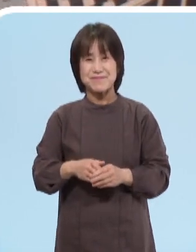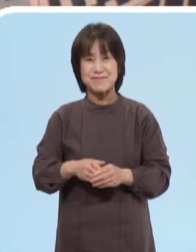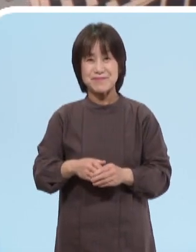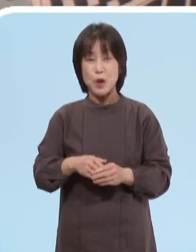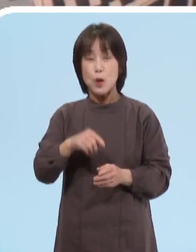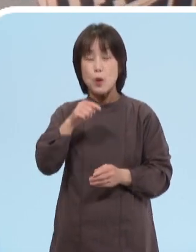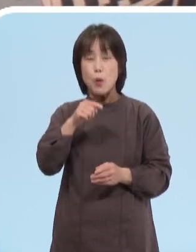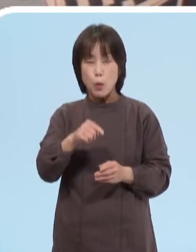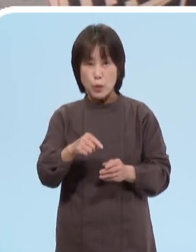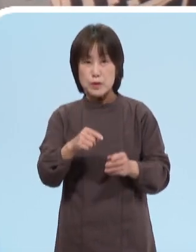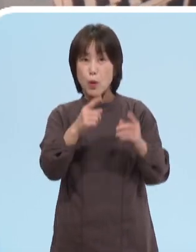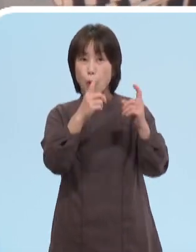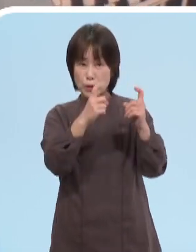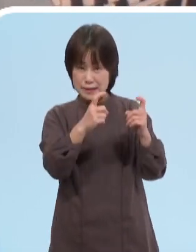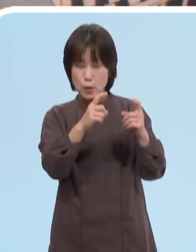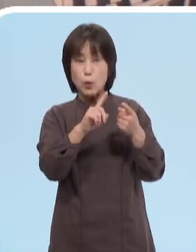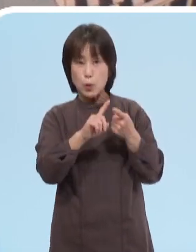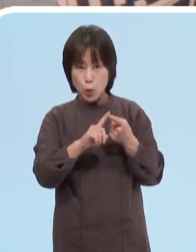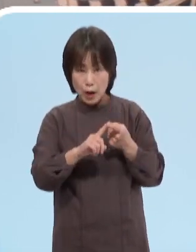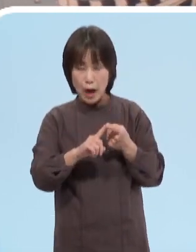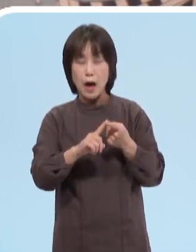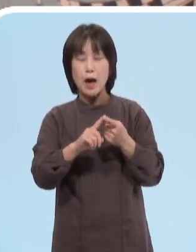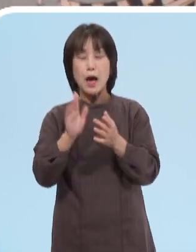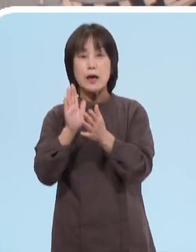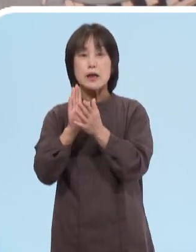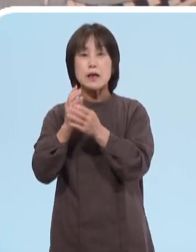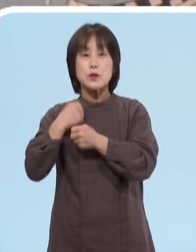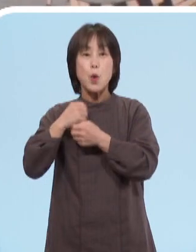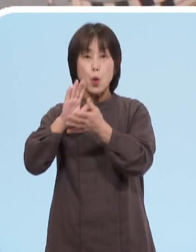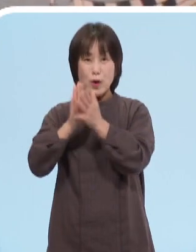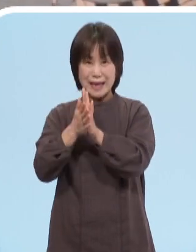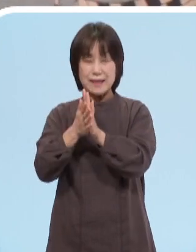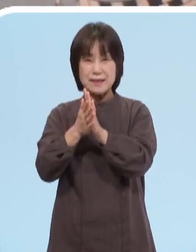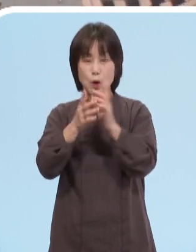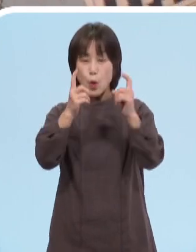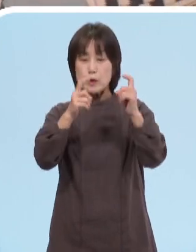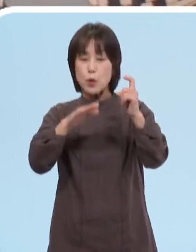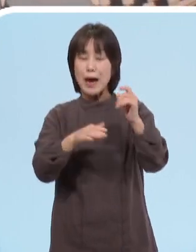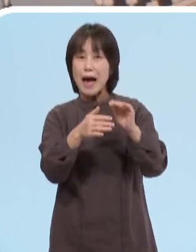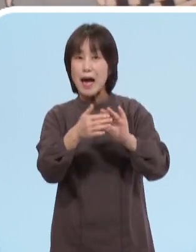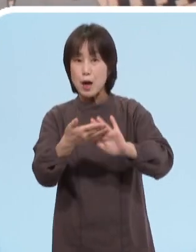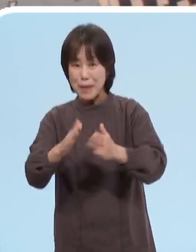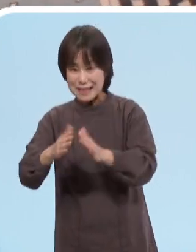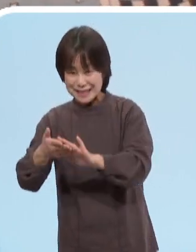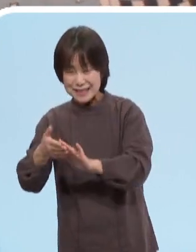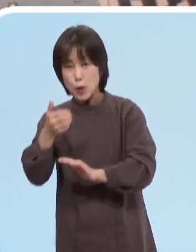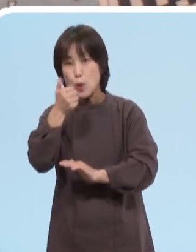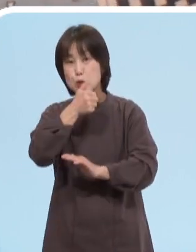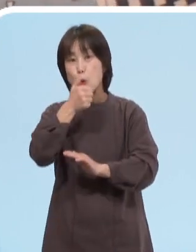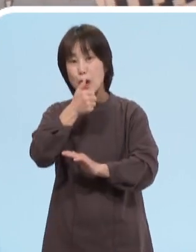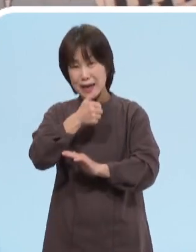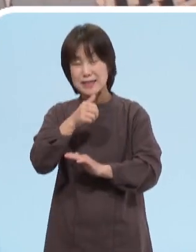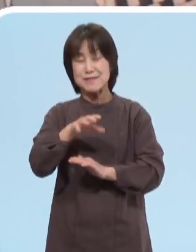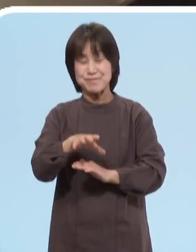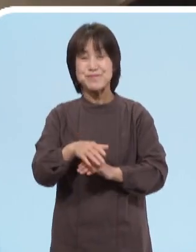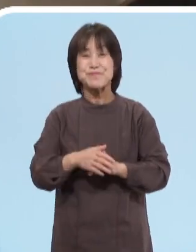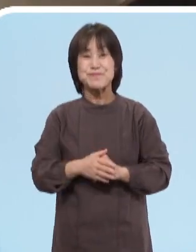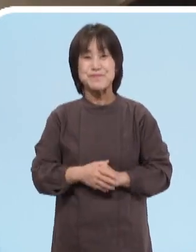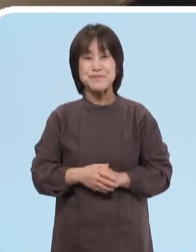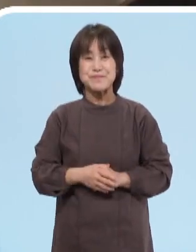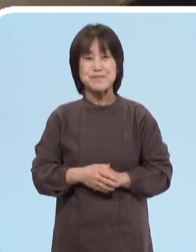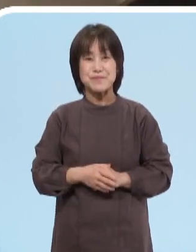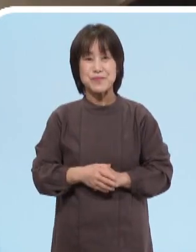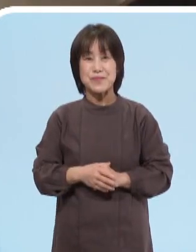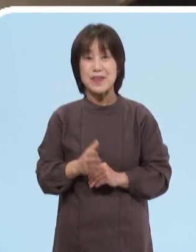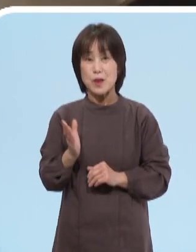こちら姫路城のことですとか、あとは兵庫県の城下町について、紹介しているコーナーです。こ